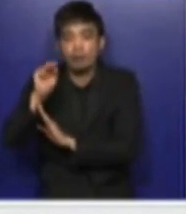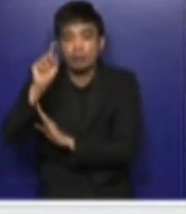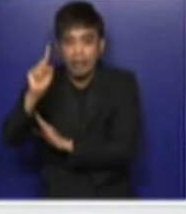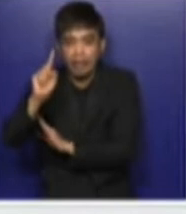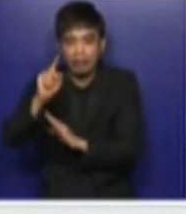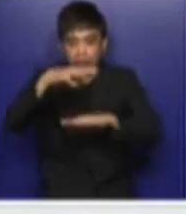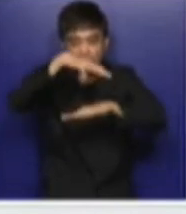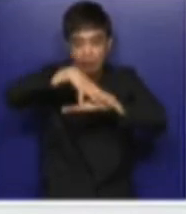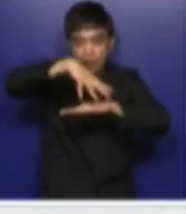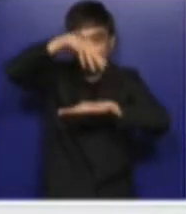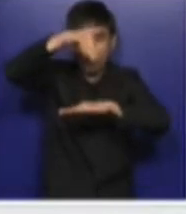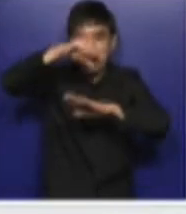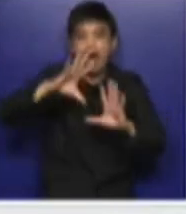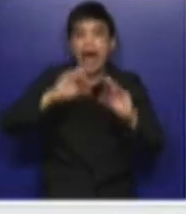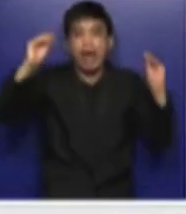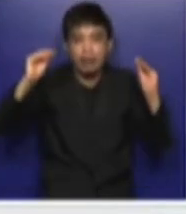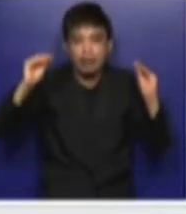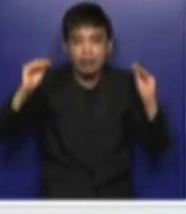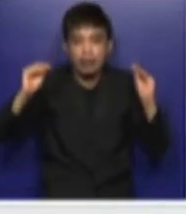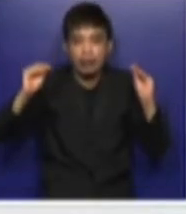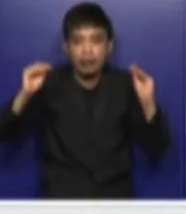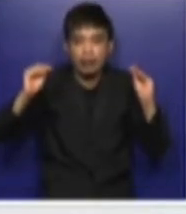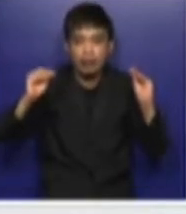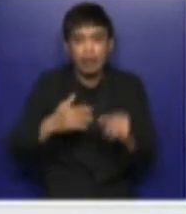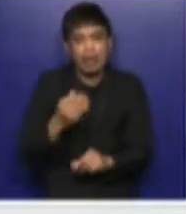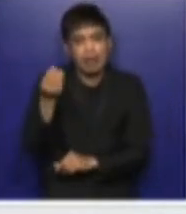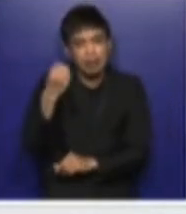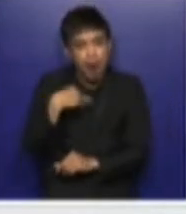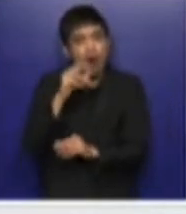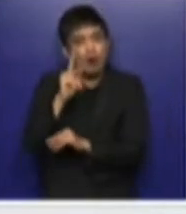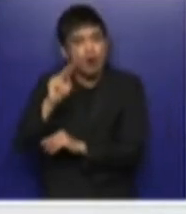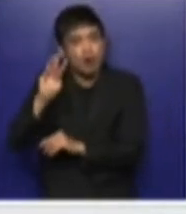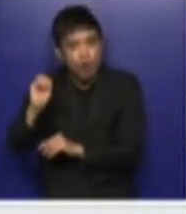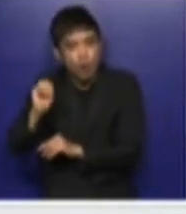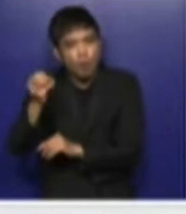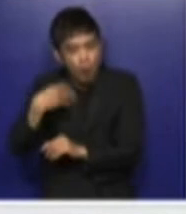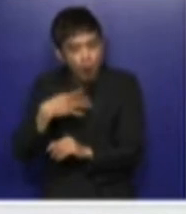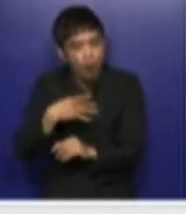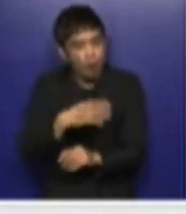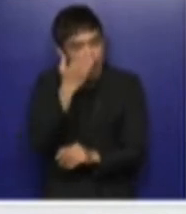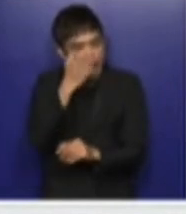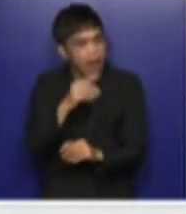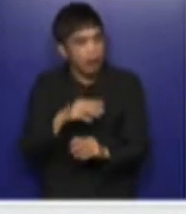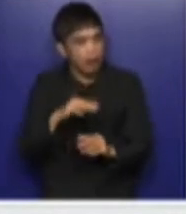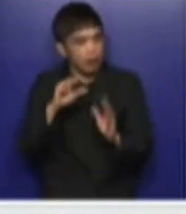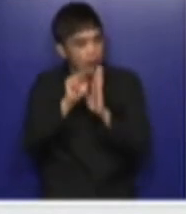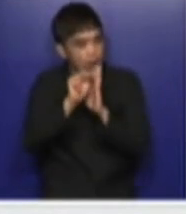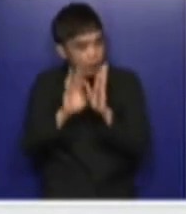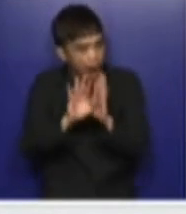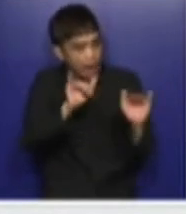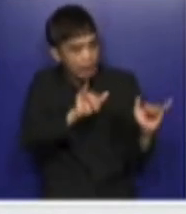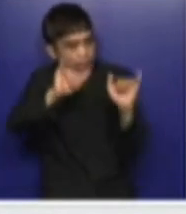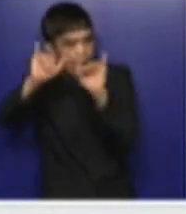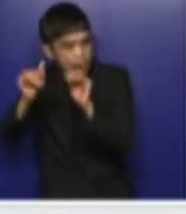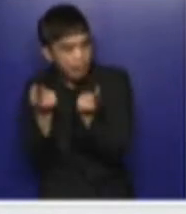ค่ะกรมศิลปากรเคยบอกว่าไม่มีนโยบายที่จะย้ายโบราณสถานที่ขึ้นทะเบียนแล้วดิฉันจึงเกิดความสงสัยว่าเหตุการณ์นี้เกิดขึ้นได้อย่าง